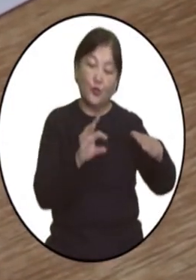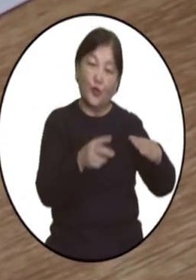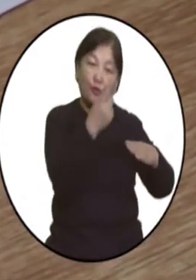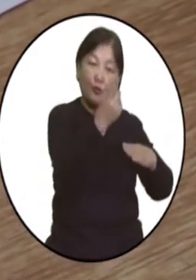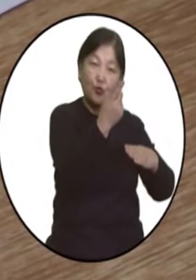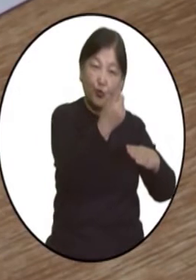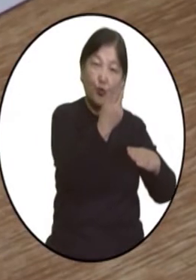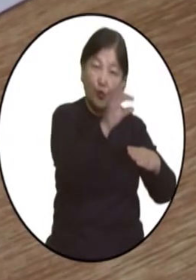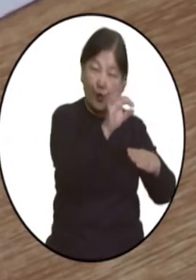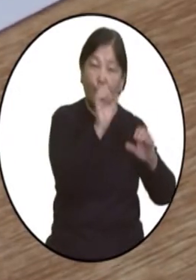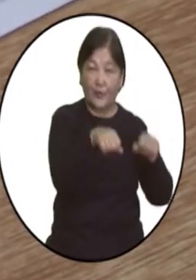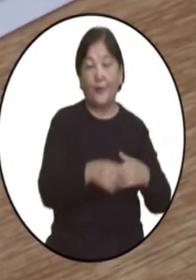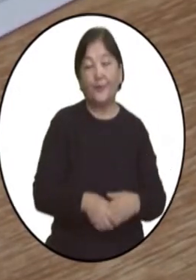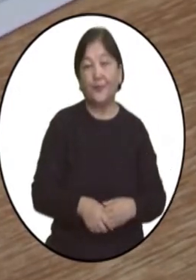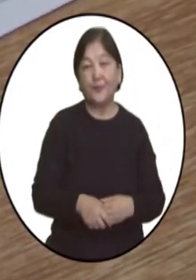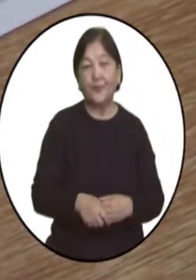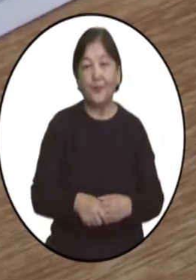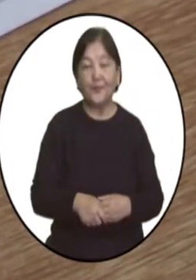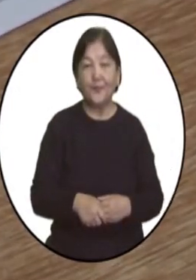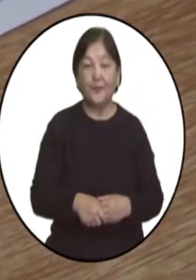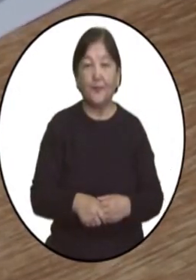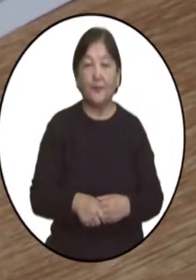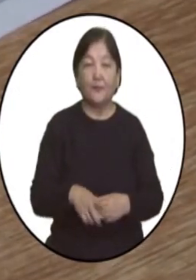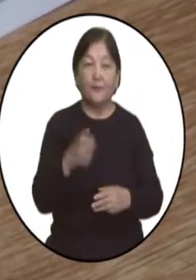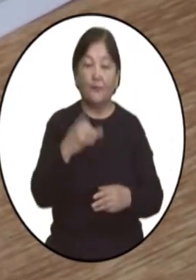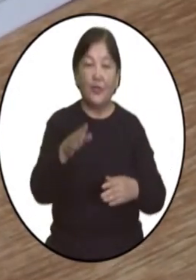изометрийн тэнхлэг маань үүсэж байна. Тэгвэл бид